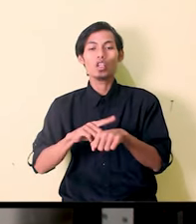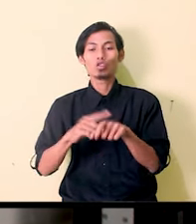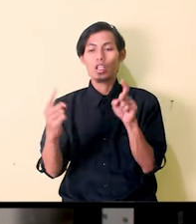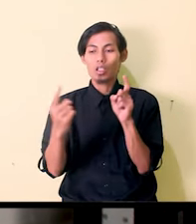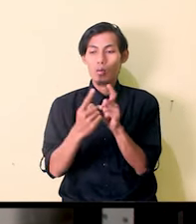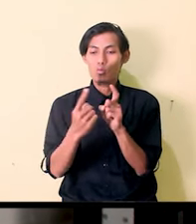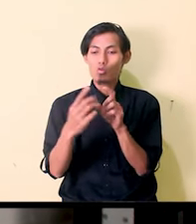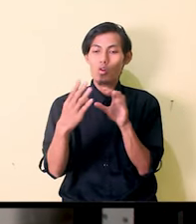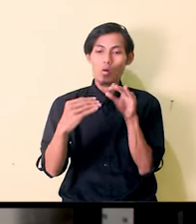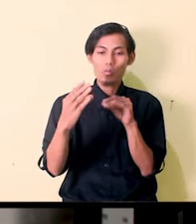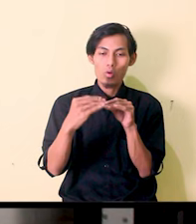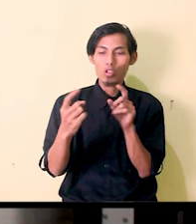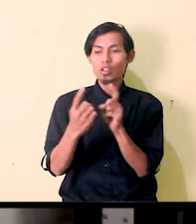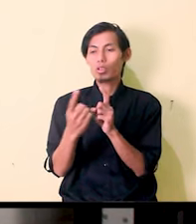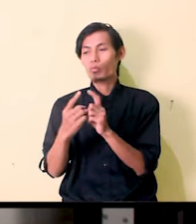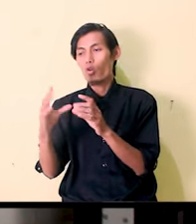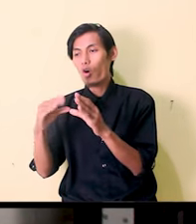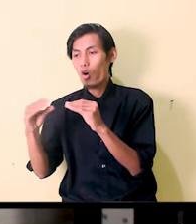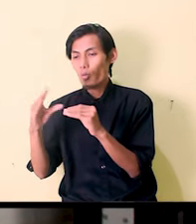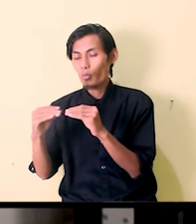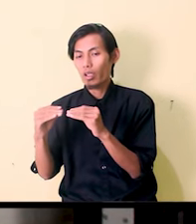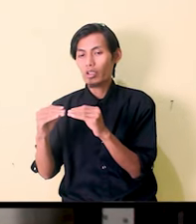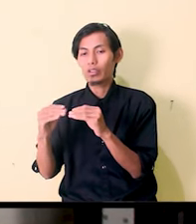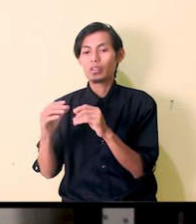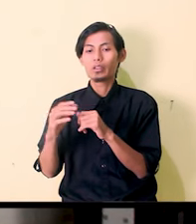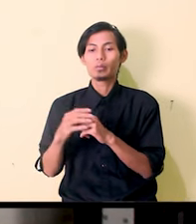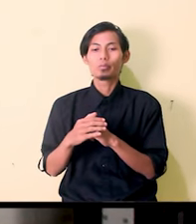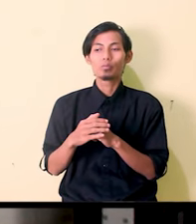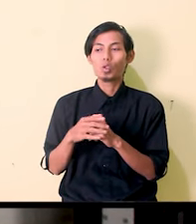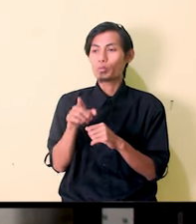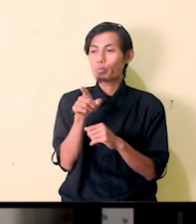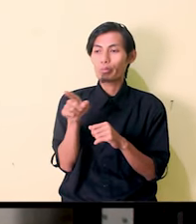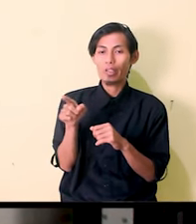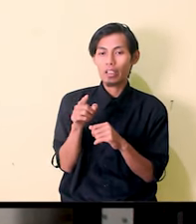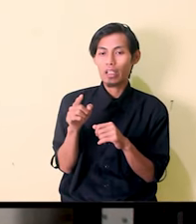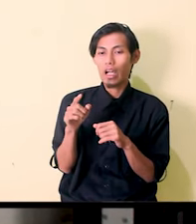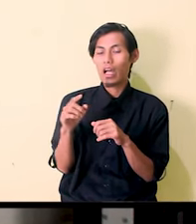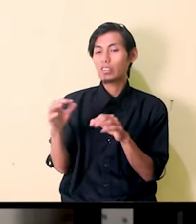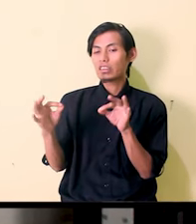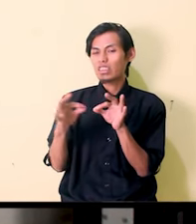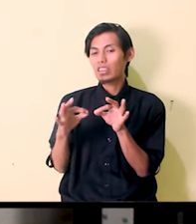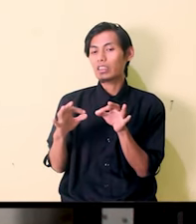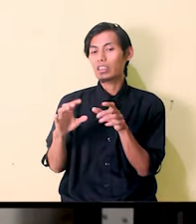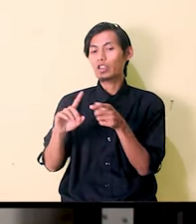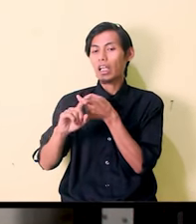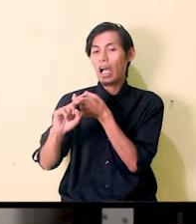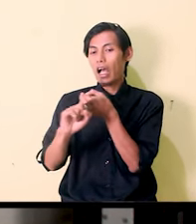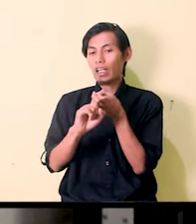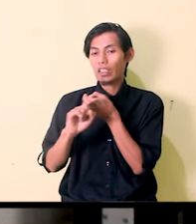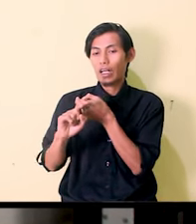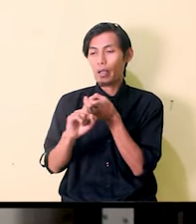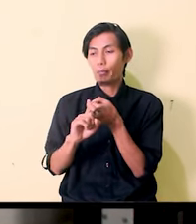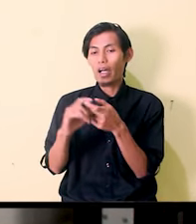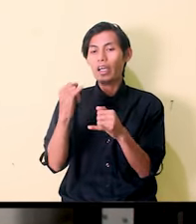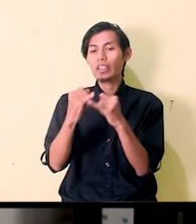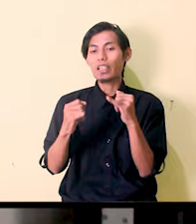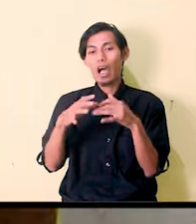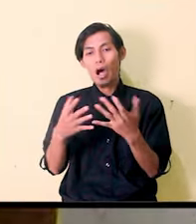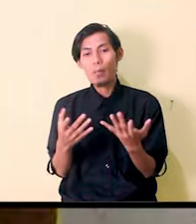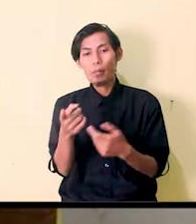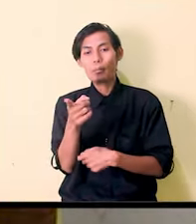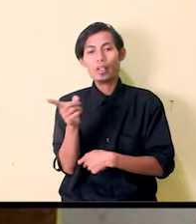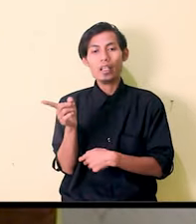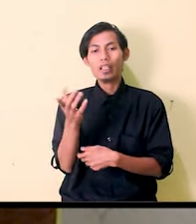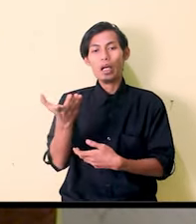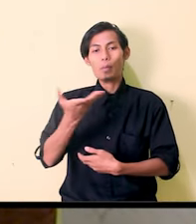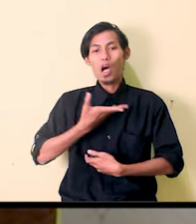itu dari situ mereka selalu akrab-akrab terus mereka mau Dijak ke sini diajak gabung sama kdd